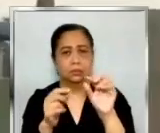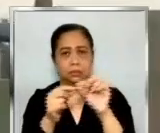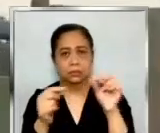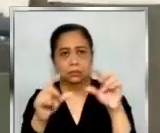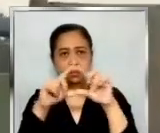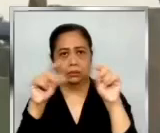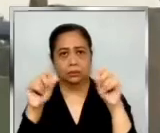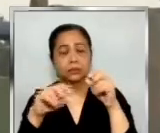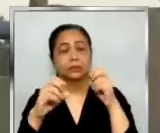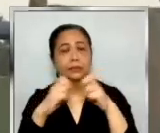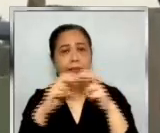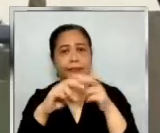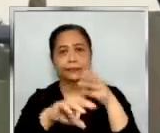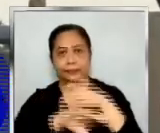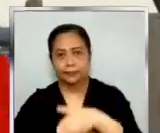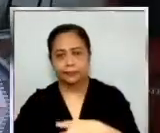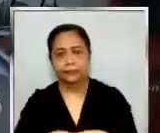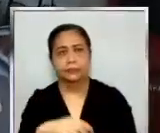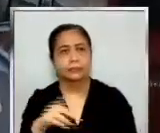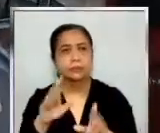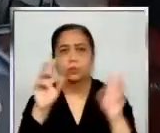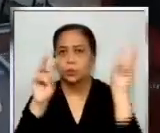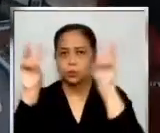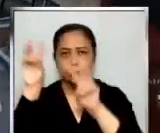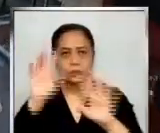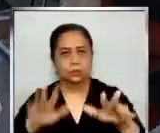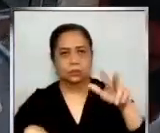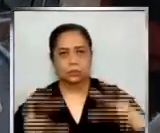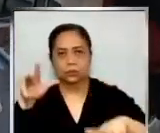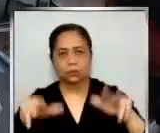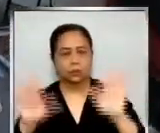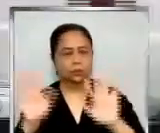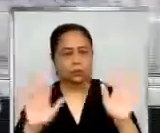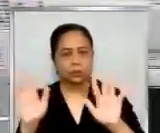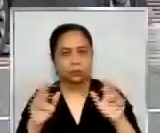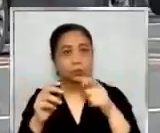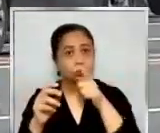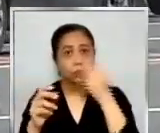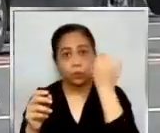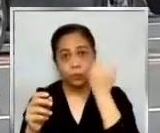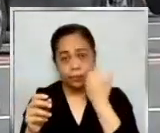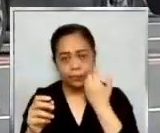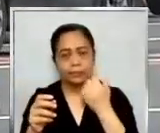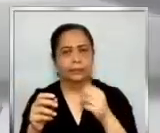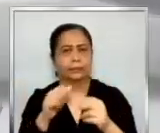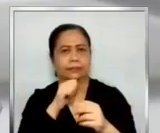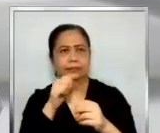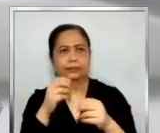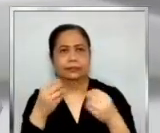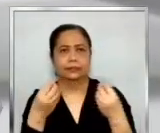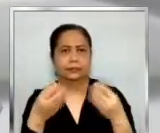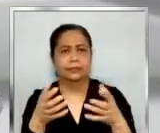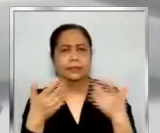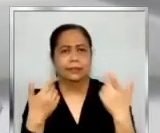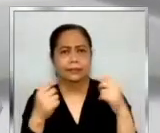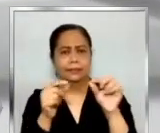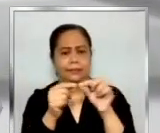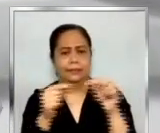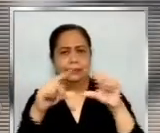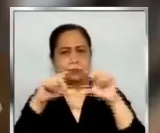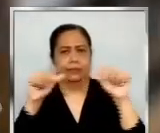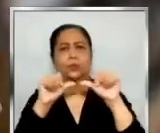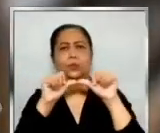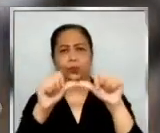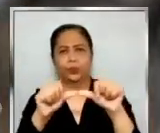that. Pero hindi naman daw dapat magpanik ang mga hindi pa nakakapagpakabit. Hindi rin naman daw mawawala ang pagkakabit ng RFID